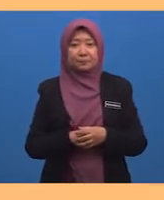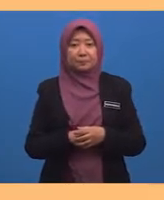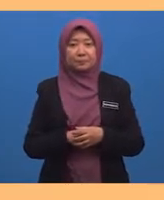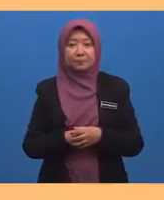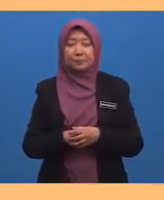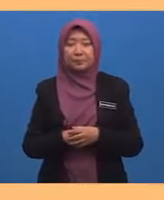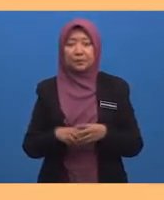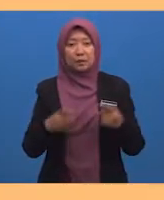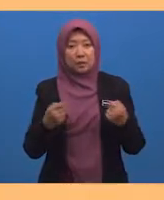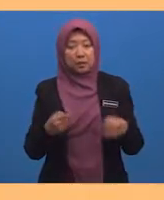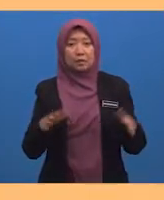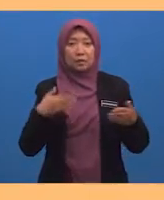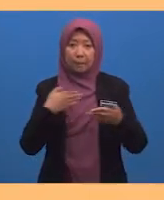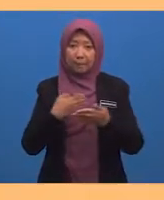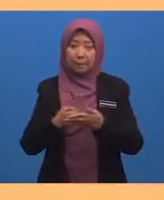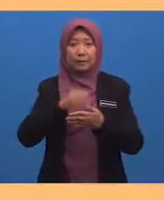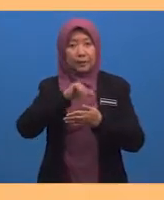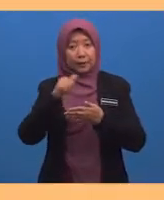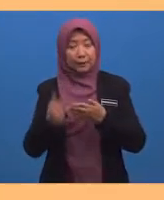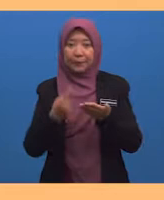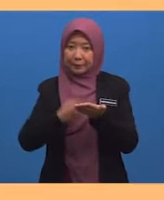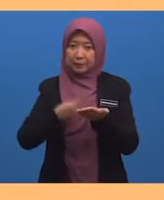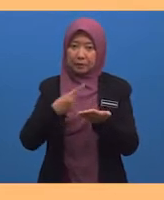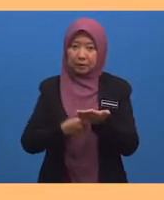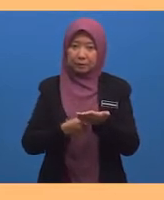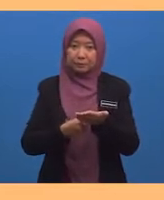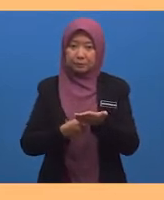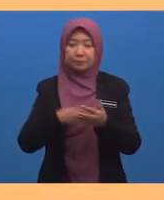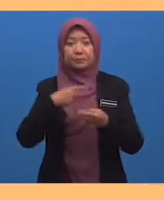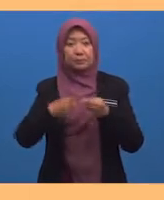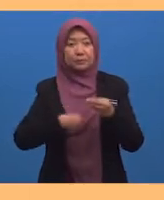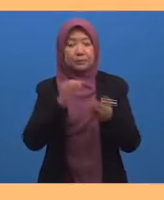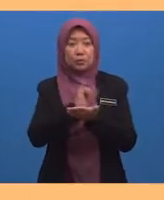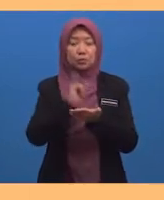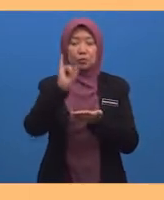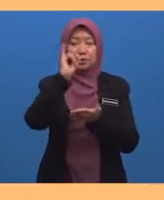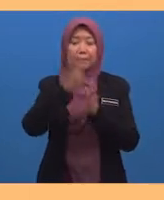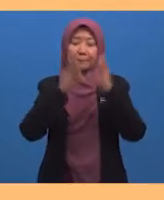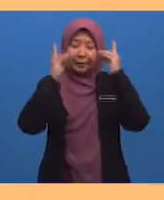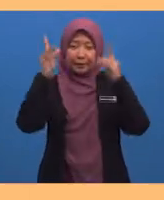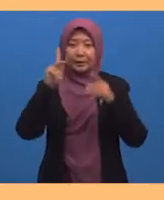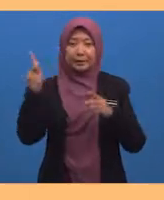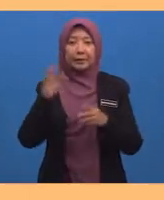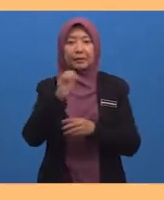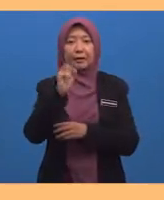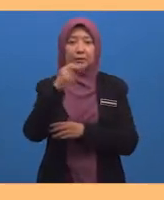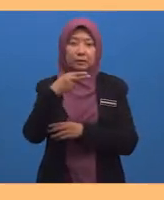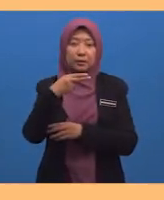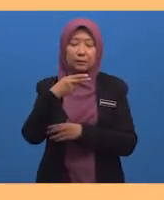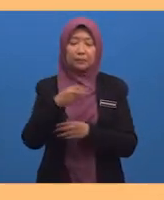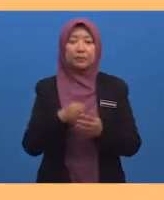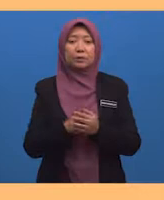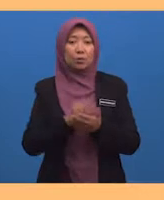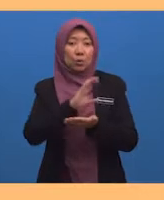Kita telah sampai ke penghujung seksi perbincangan tentang institusi pendidikan di Aceh pada abad ke-16 hingga